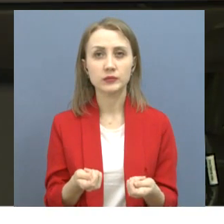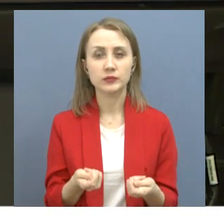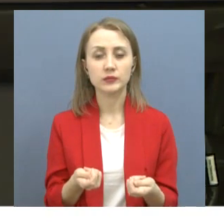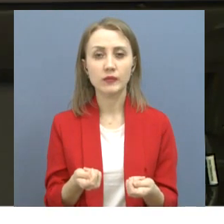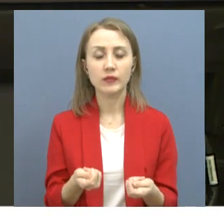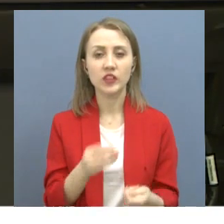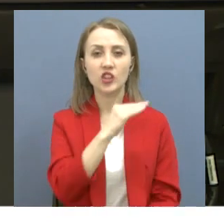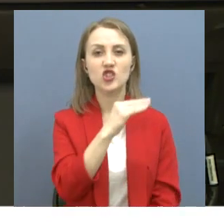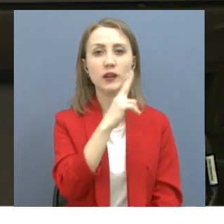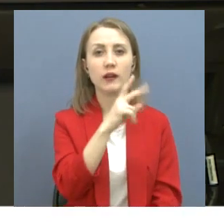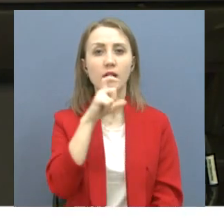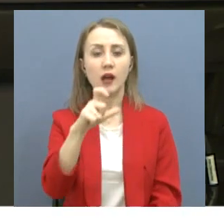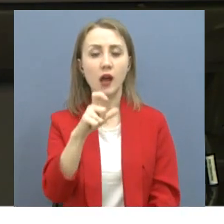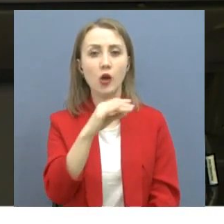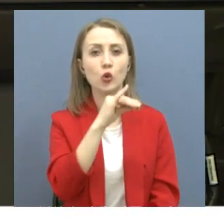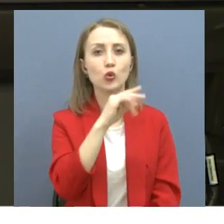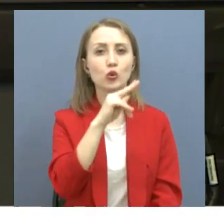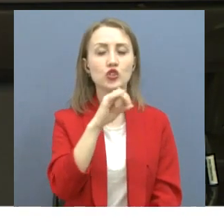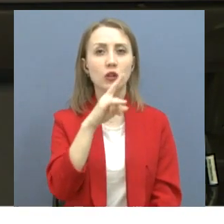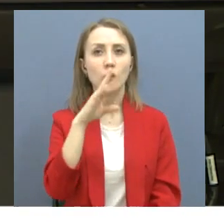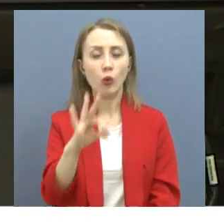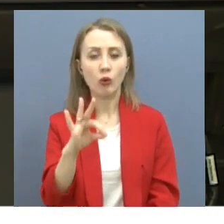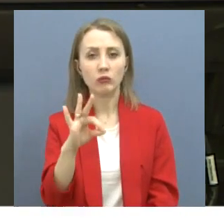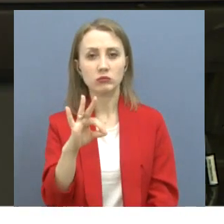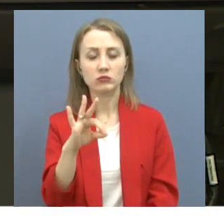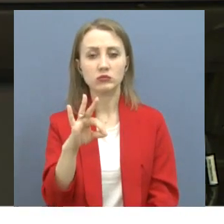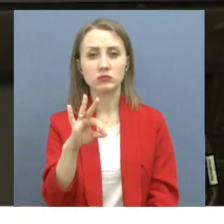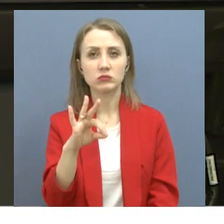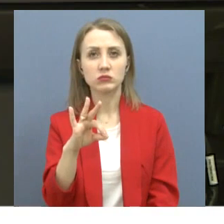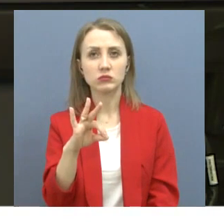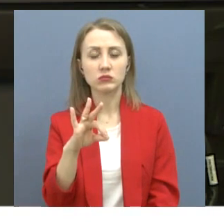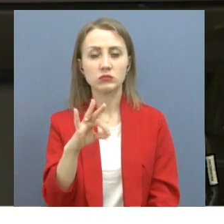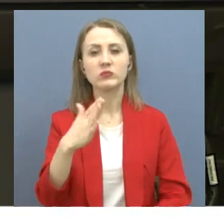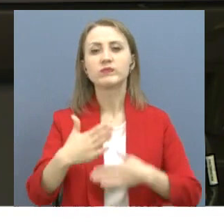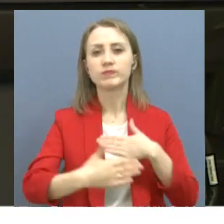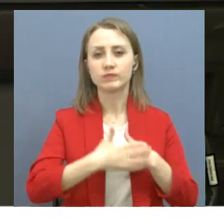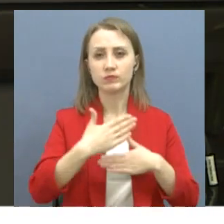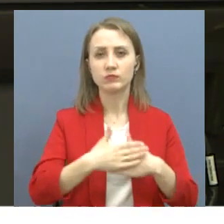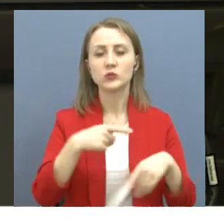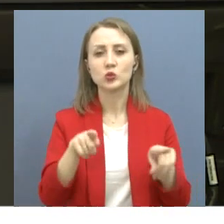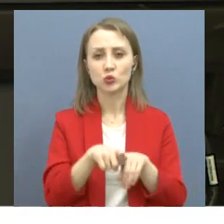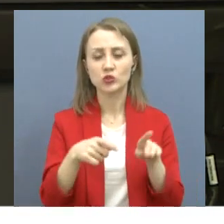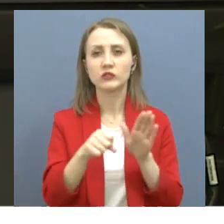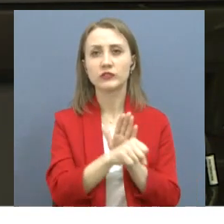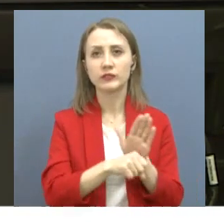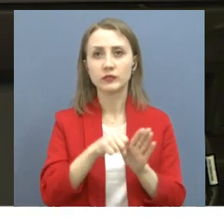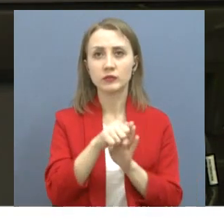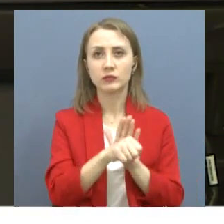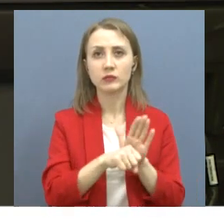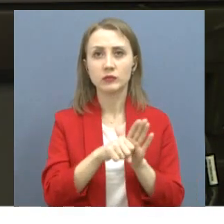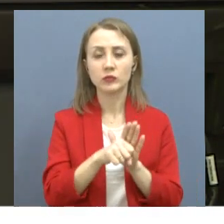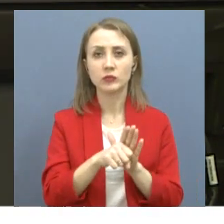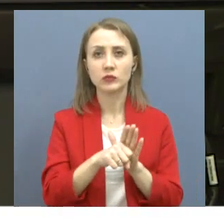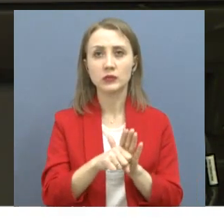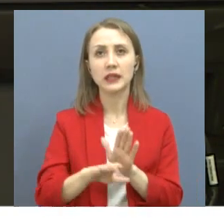жилищно-коммунального хозяйства Юрченко Ивану Ивановичу налагается дисциплинарное взыскание в виде выговора. Указать заместителю